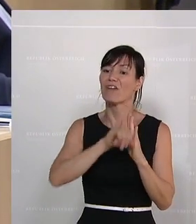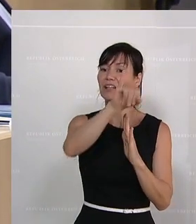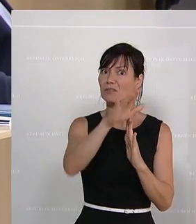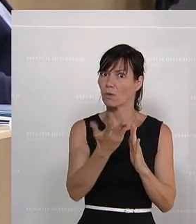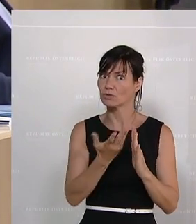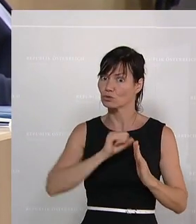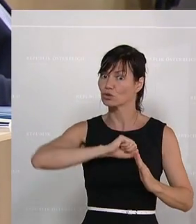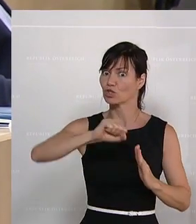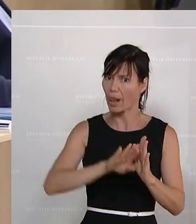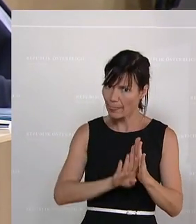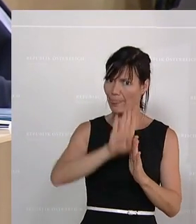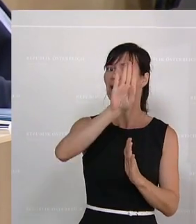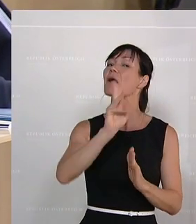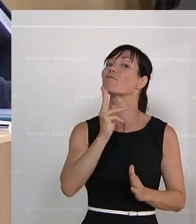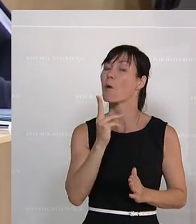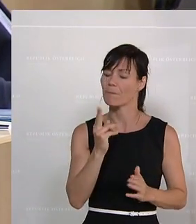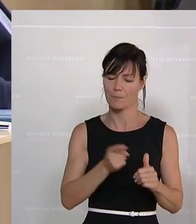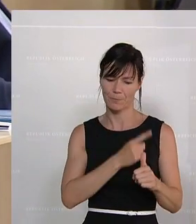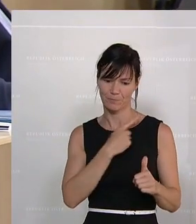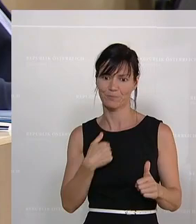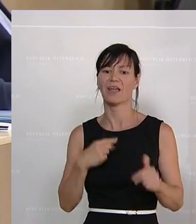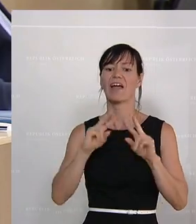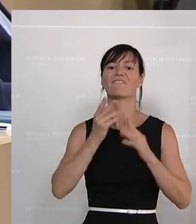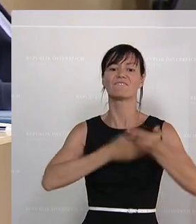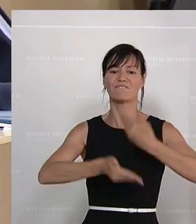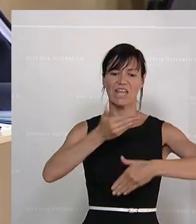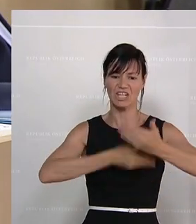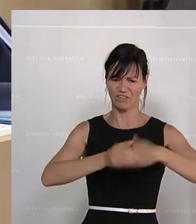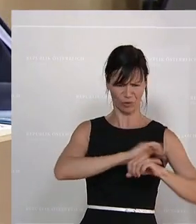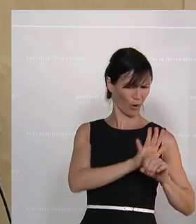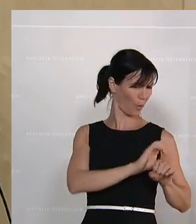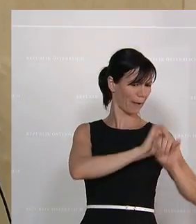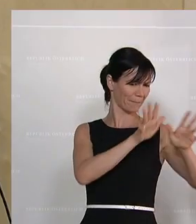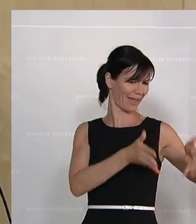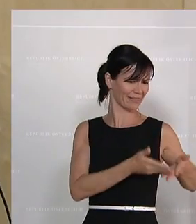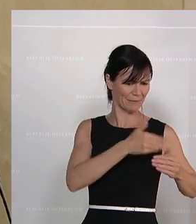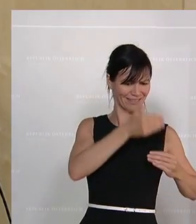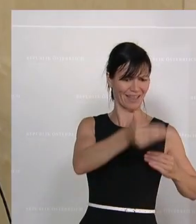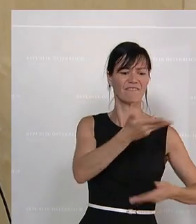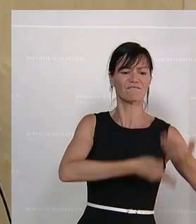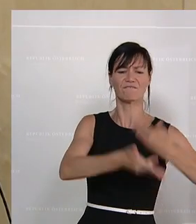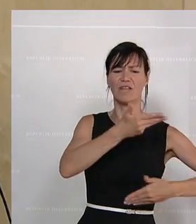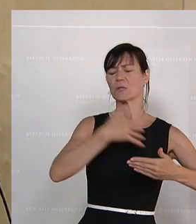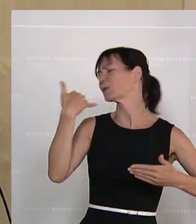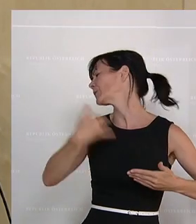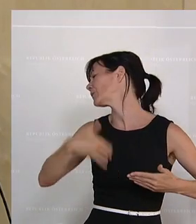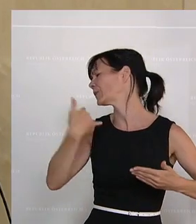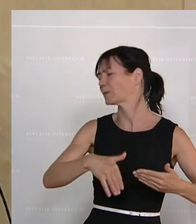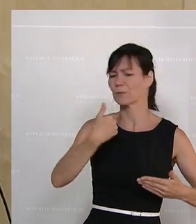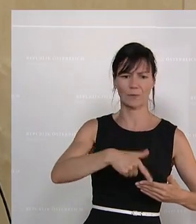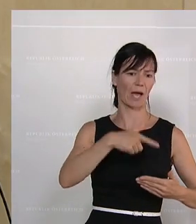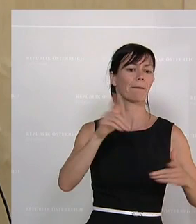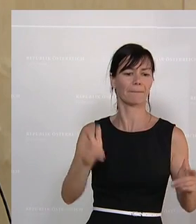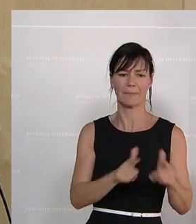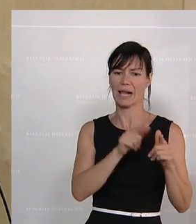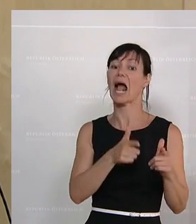im großen drei dinge das ist die überhitzung der wirtschaft nach der korona pandemie wo die wirtschaft sehr stark und sehr intensiv gottseidank